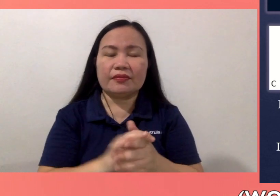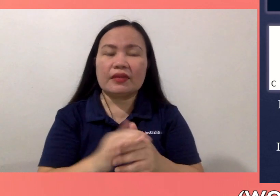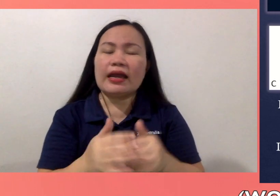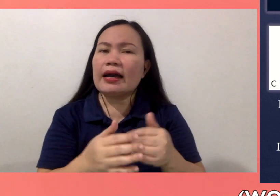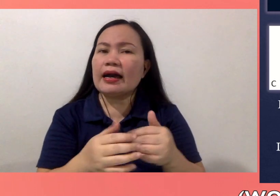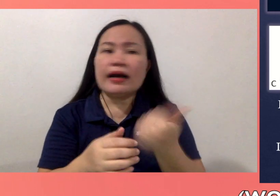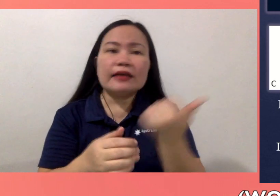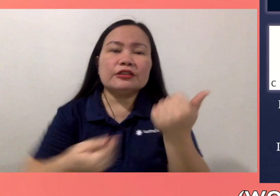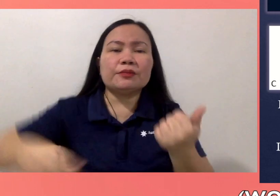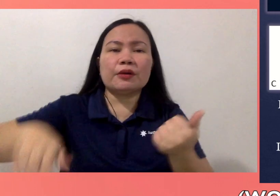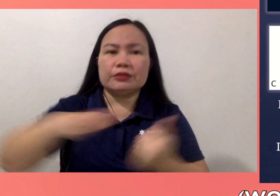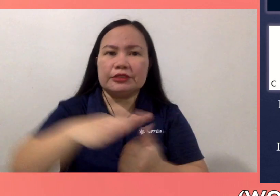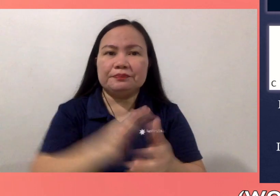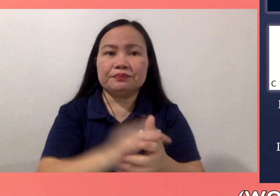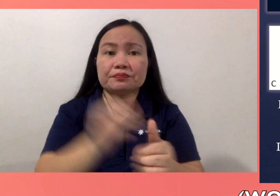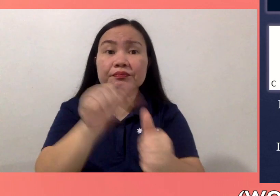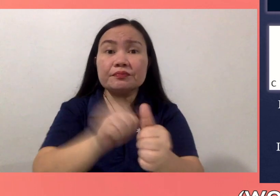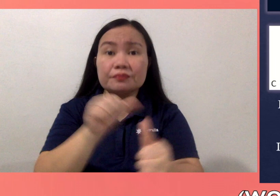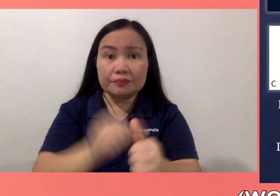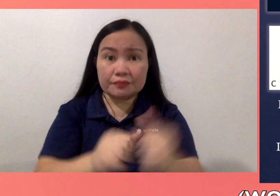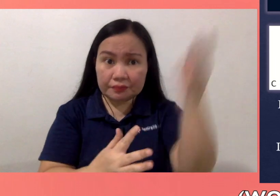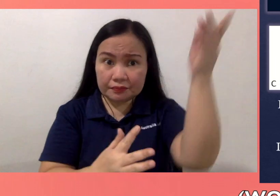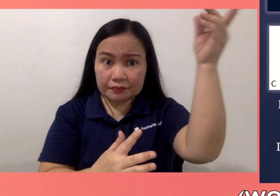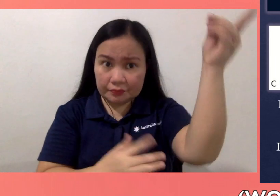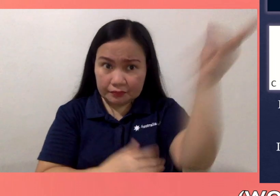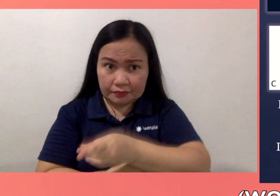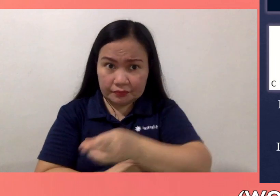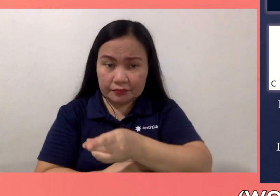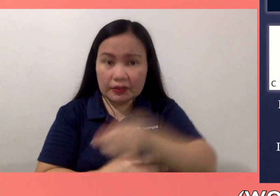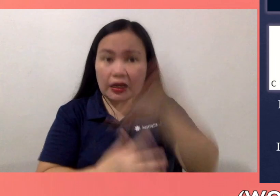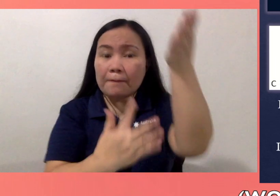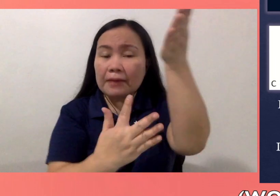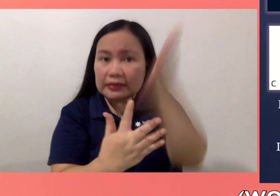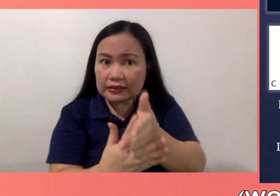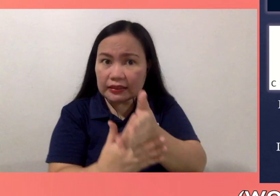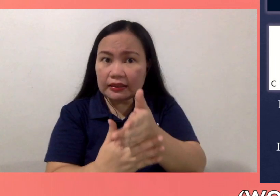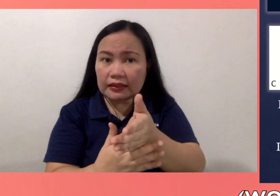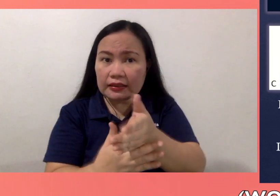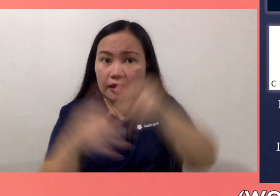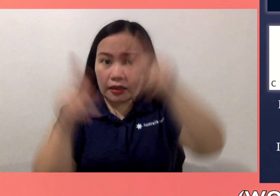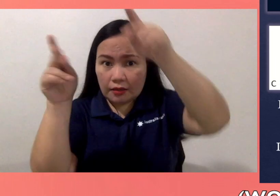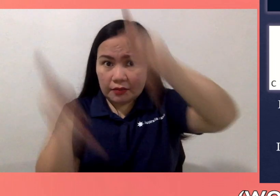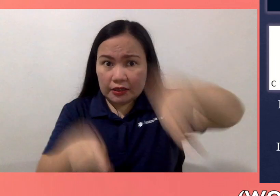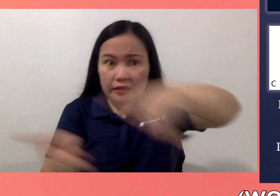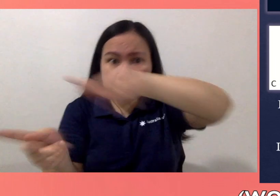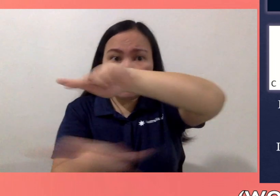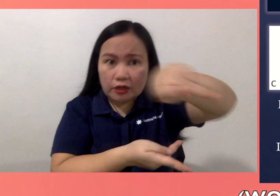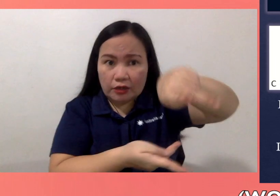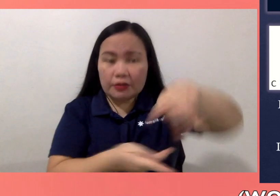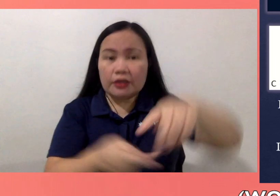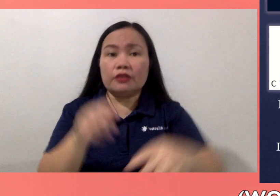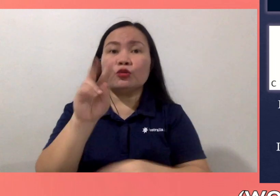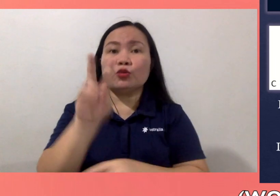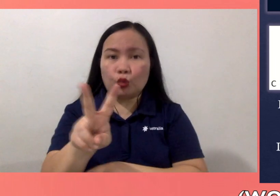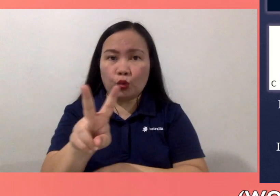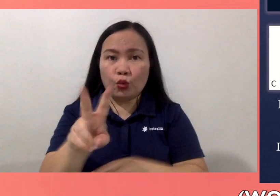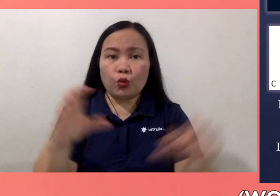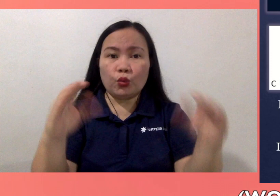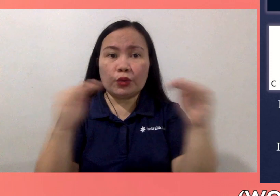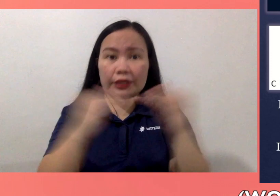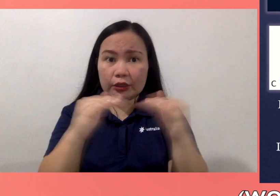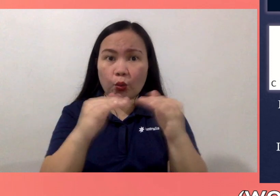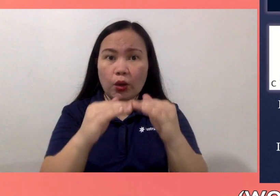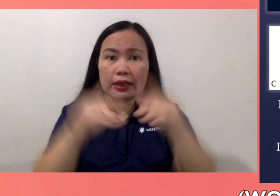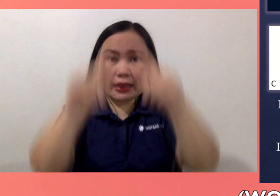Another property, each diagonal bisects the parallelogram into two congruent